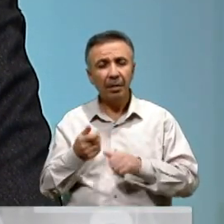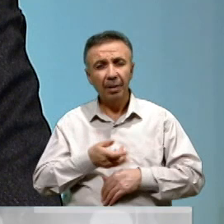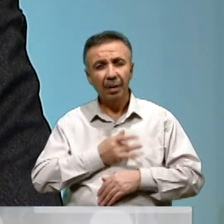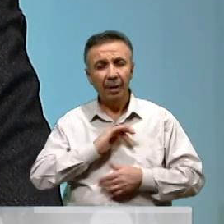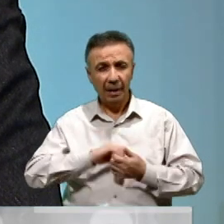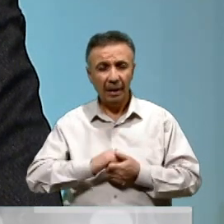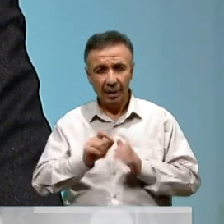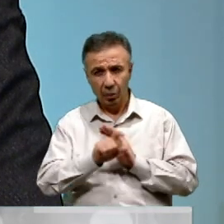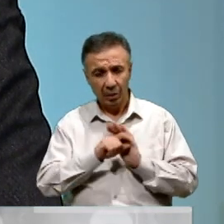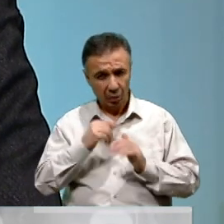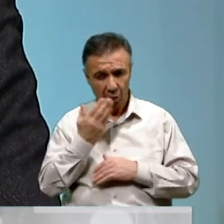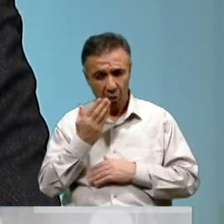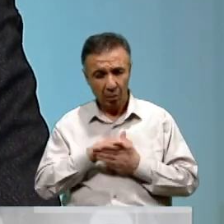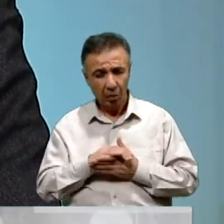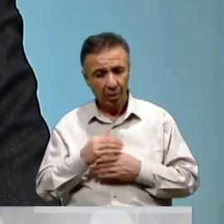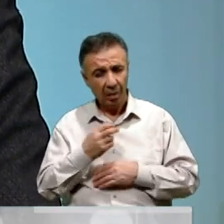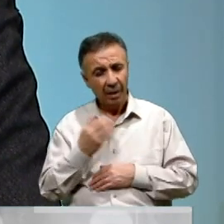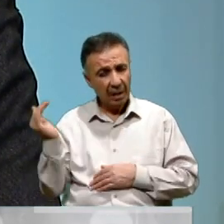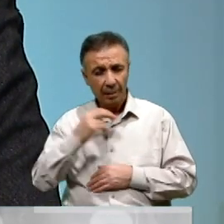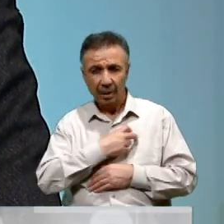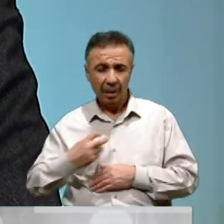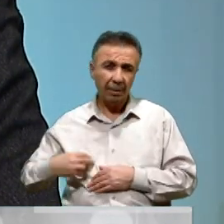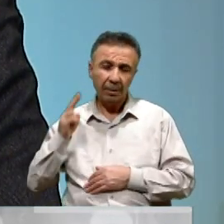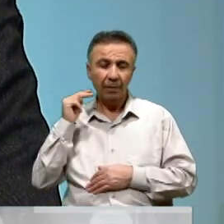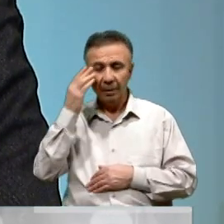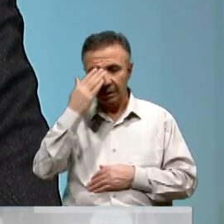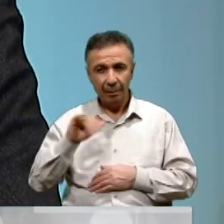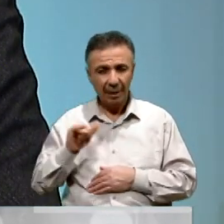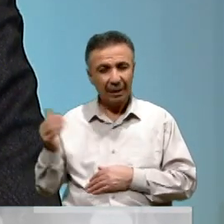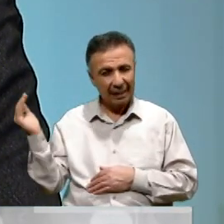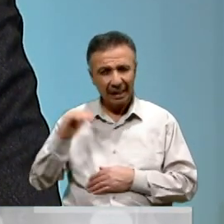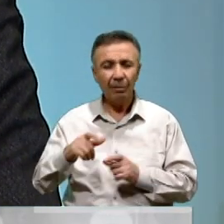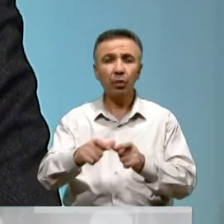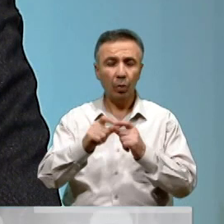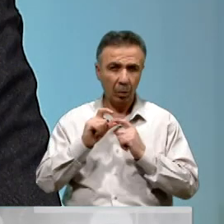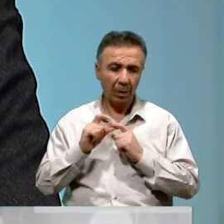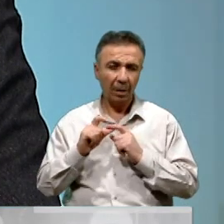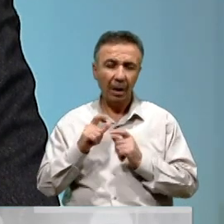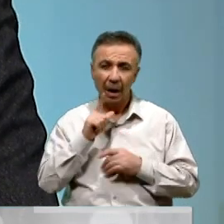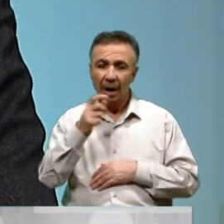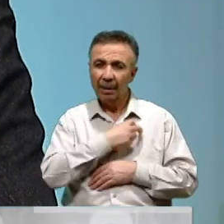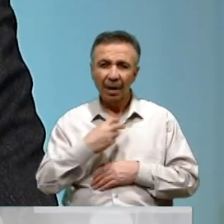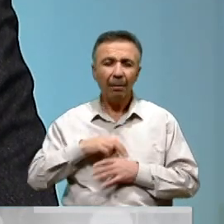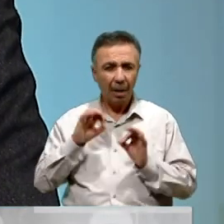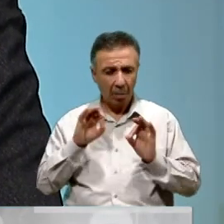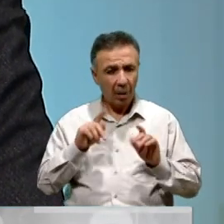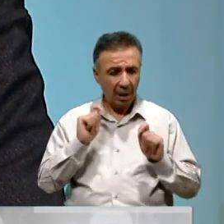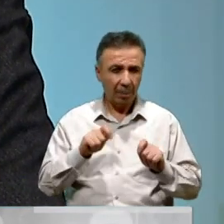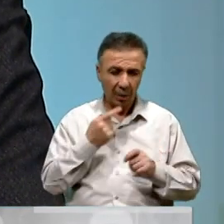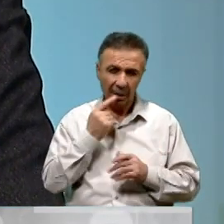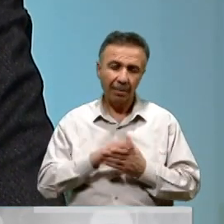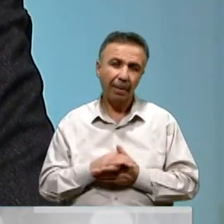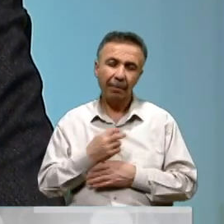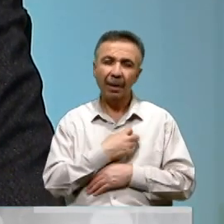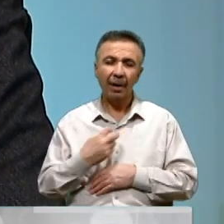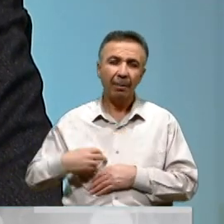Suresini okurmuş. Gelmiş Efendimiz sallallahu aleyhi ve selleme sormuşlar. Ya Resulallah böyle yapıyor filan kes.